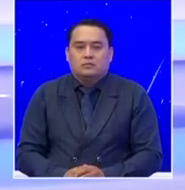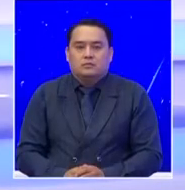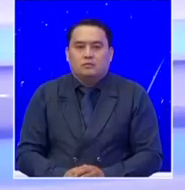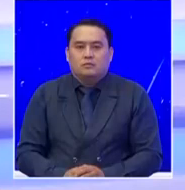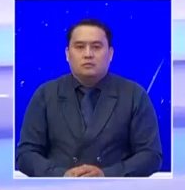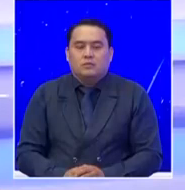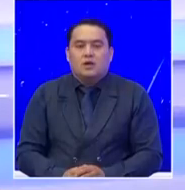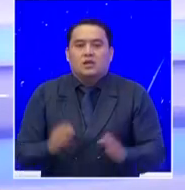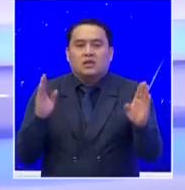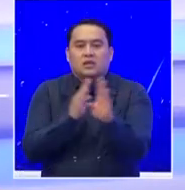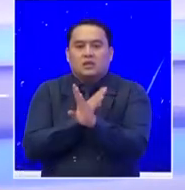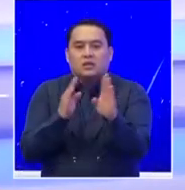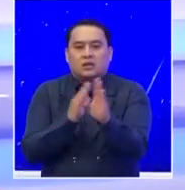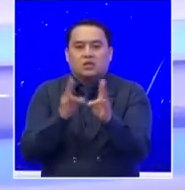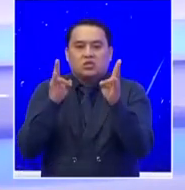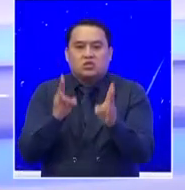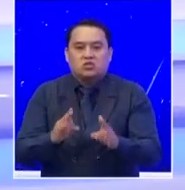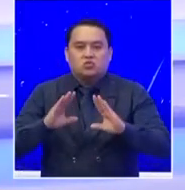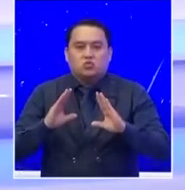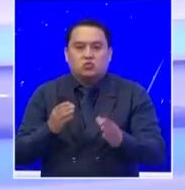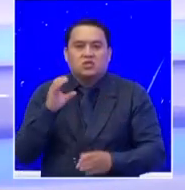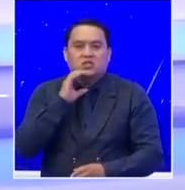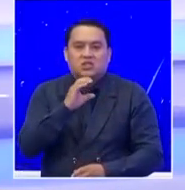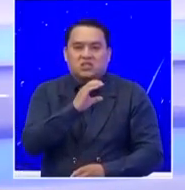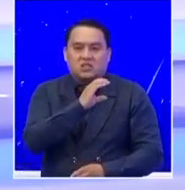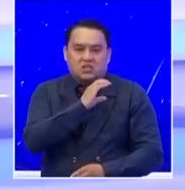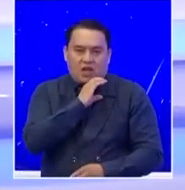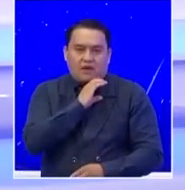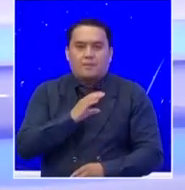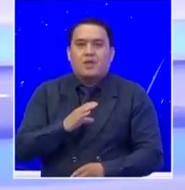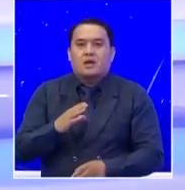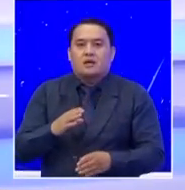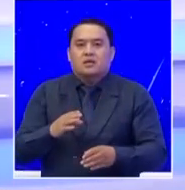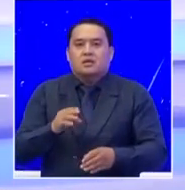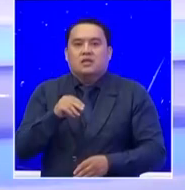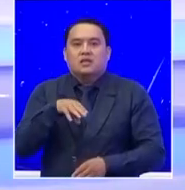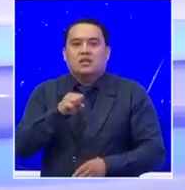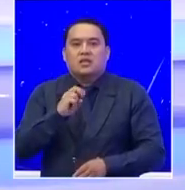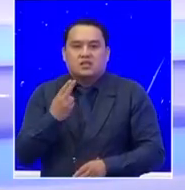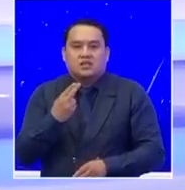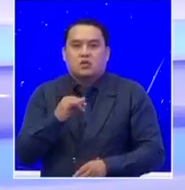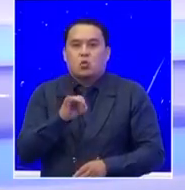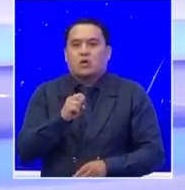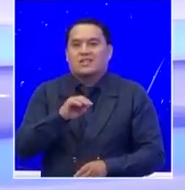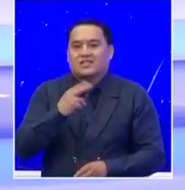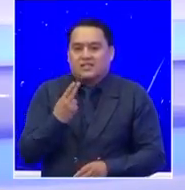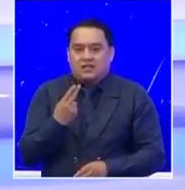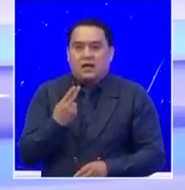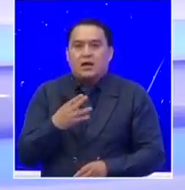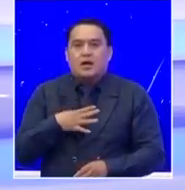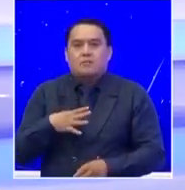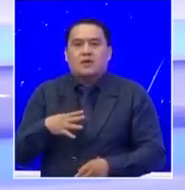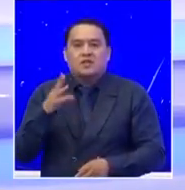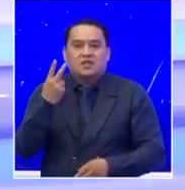Экологическая катастрофа на Крайнем Севере. В результате разгерметизации одного из резервуаров на ТЭЦ-3 в Норильске произошел